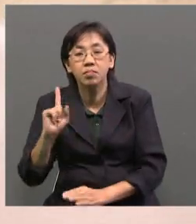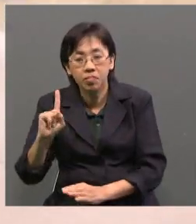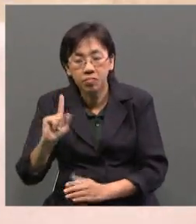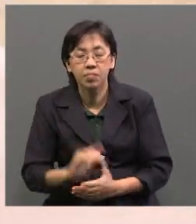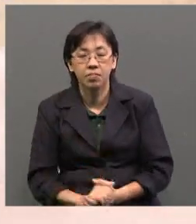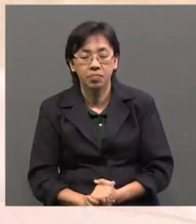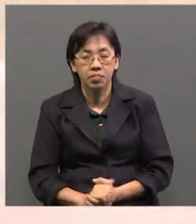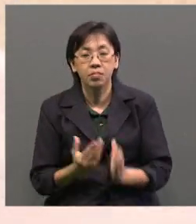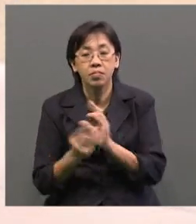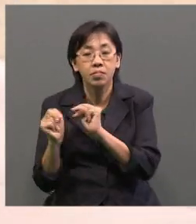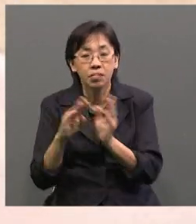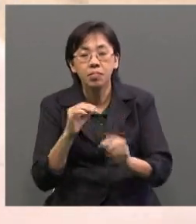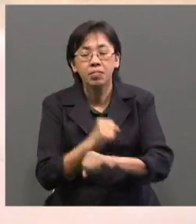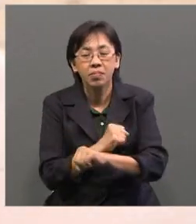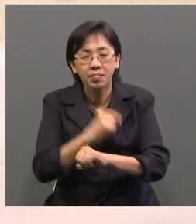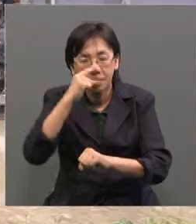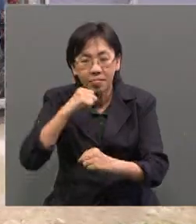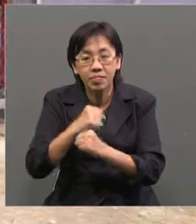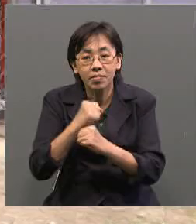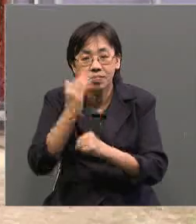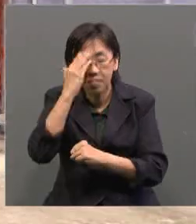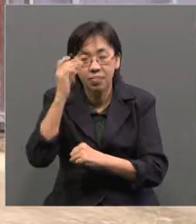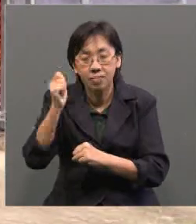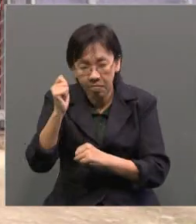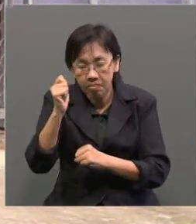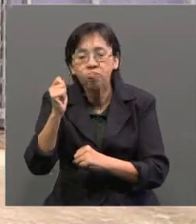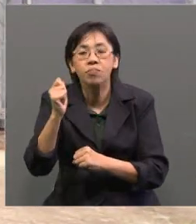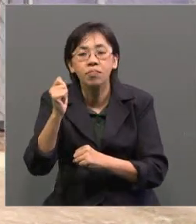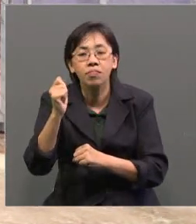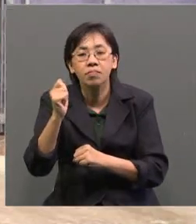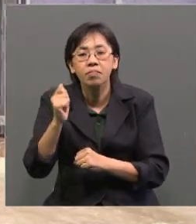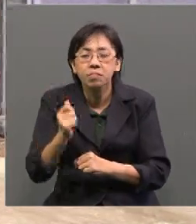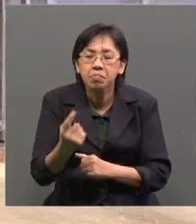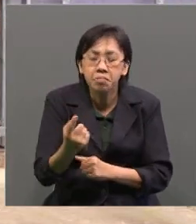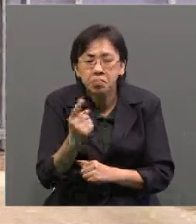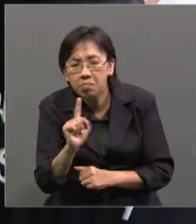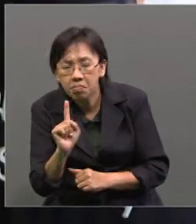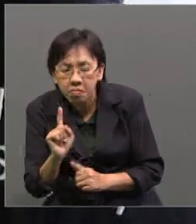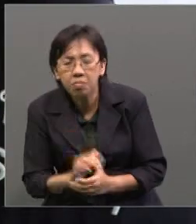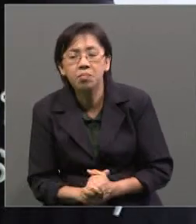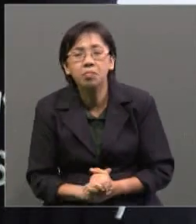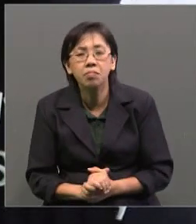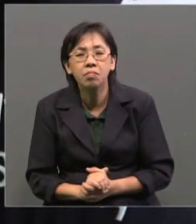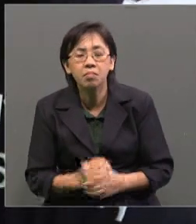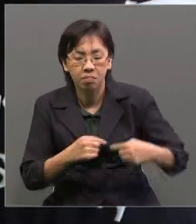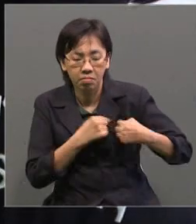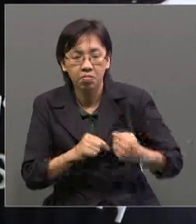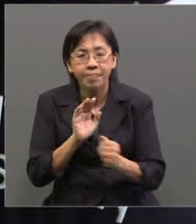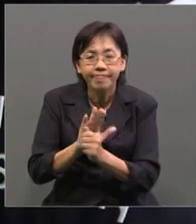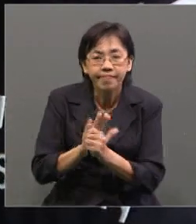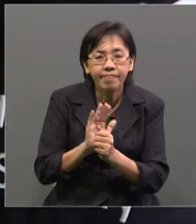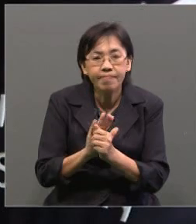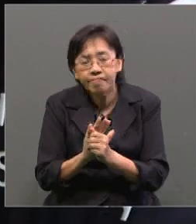วัดนครพนมนะครับครอบครัวของแรงงานไทยที่ไปทำงานที่อิสราเอลได้เดินทางมาสอบถามความคืบหน้าแล้วก็ให้กำลังใจกัน